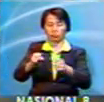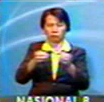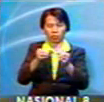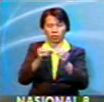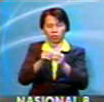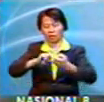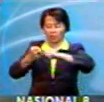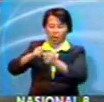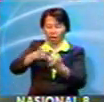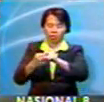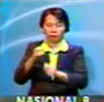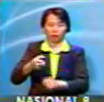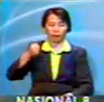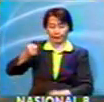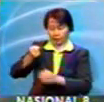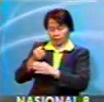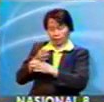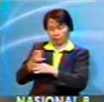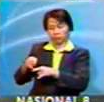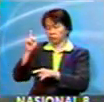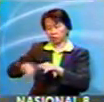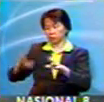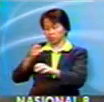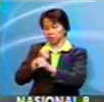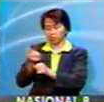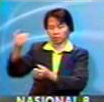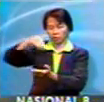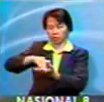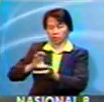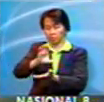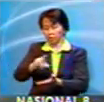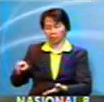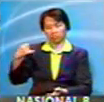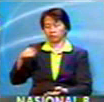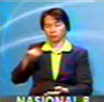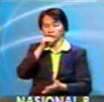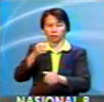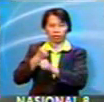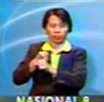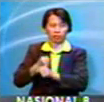semakin bermasalah dan pemegang saham tidak akan mendapat semula pelaburan mereka.